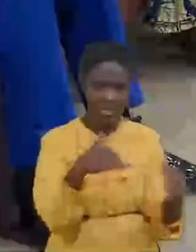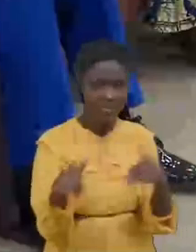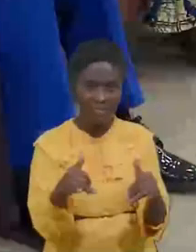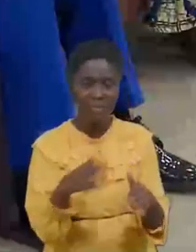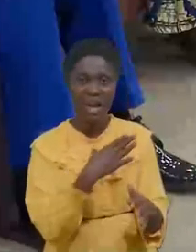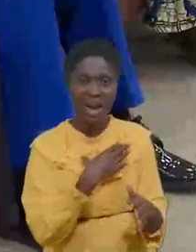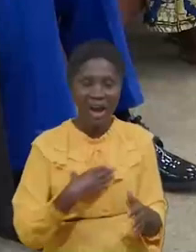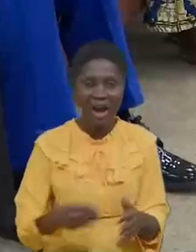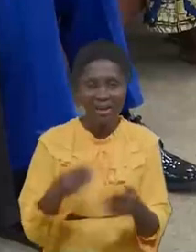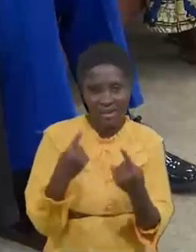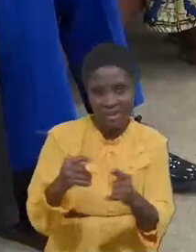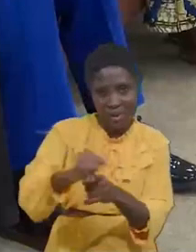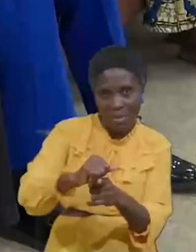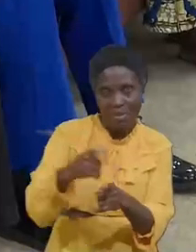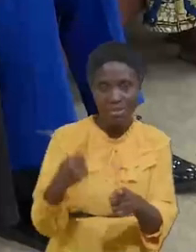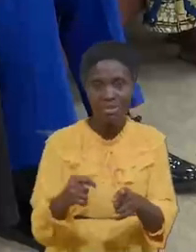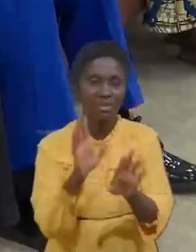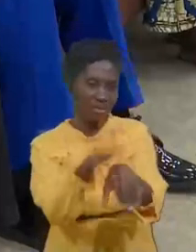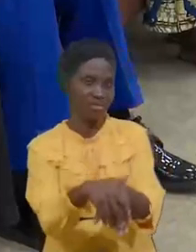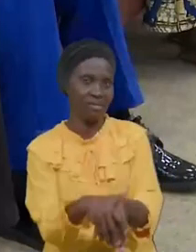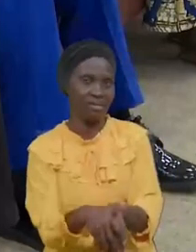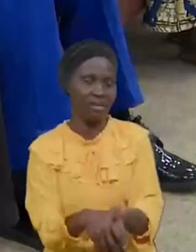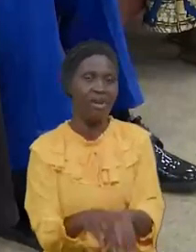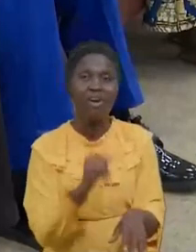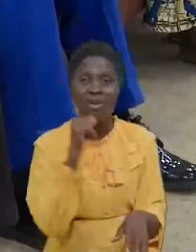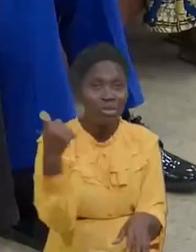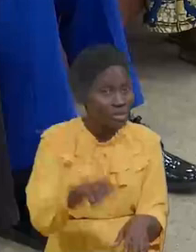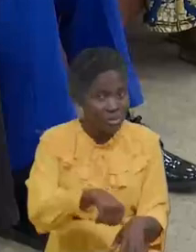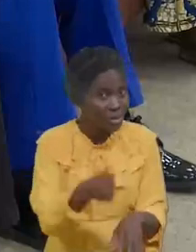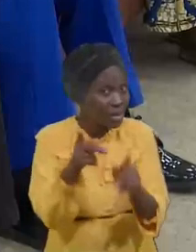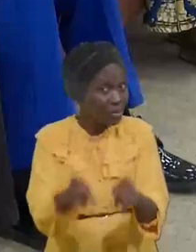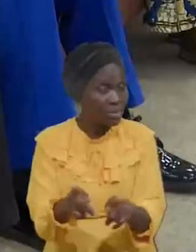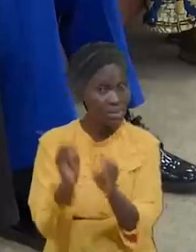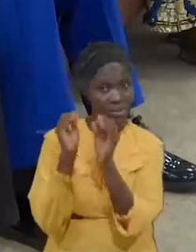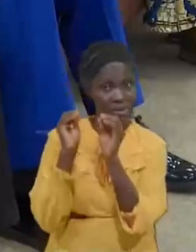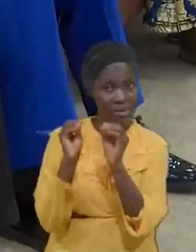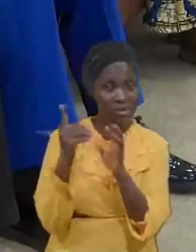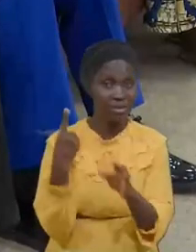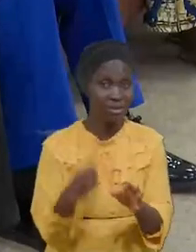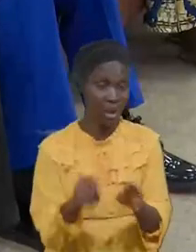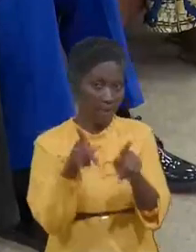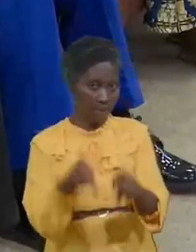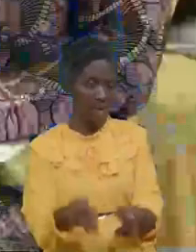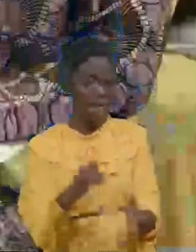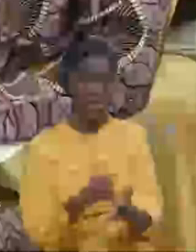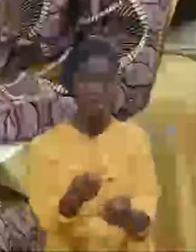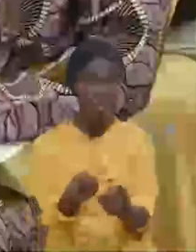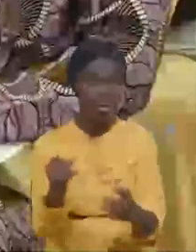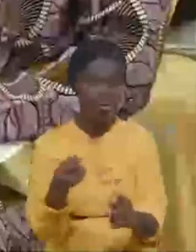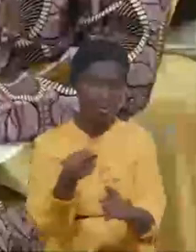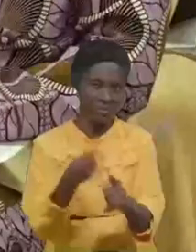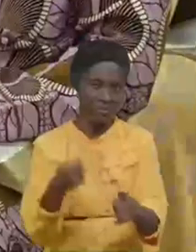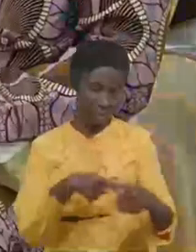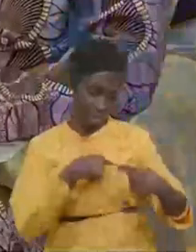il joue à l'hypocrite. Ce n'est personne qui l'enseigne, mais cela provient du